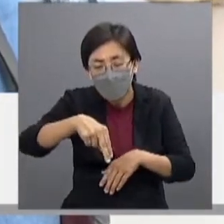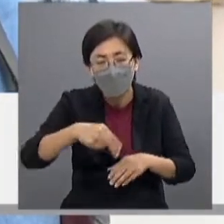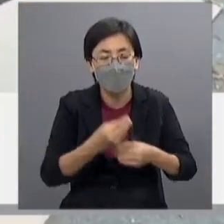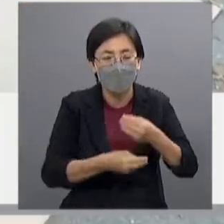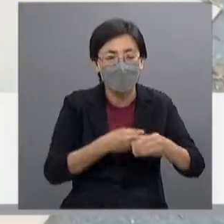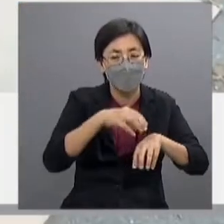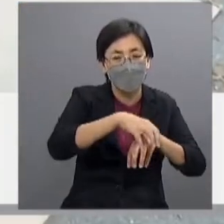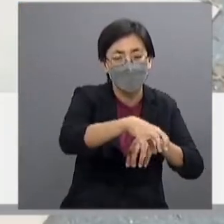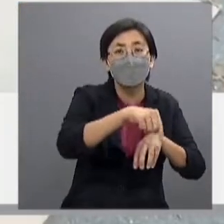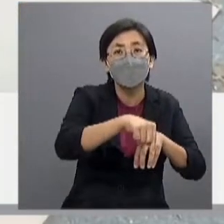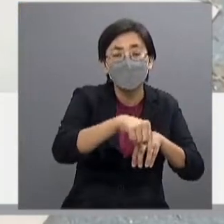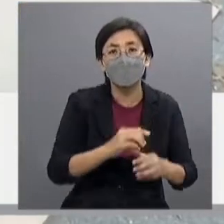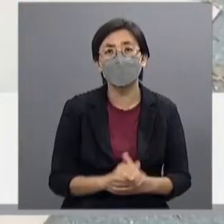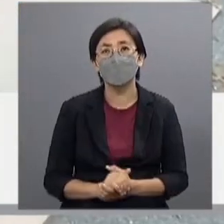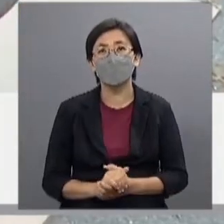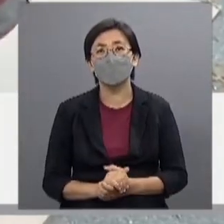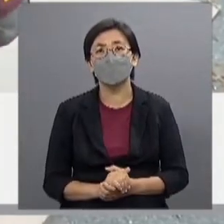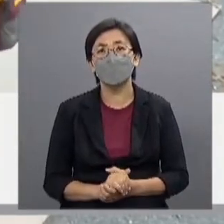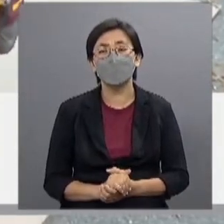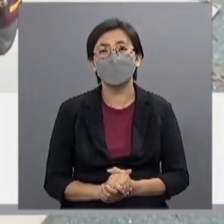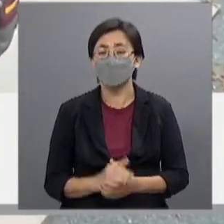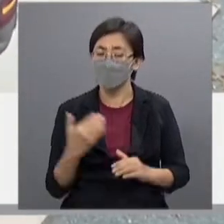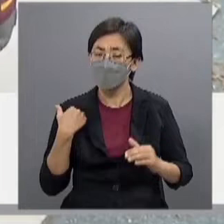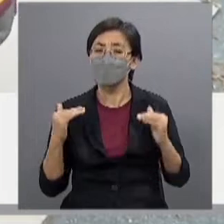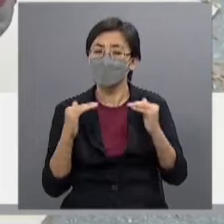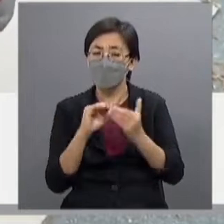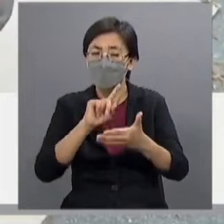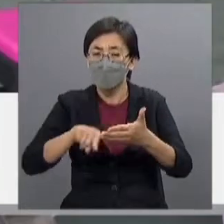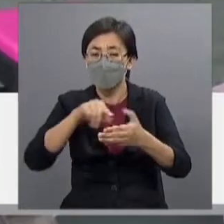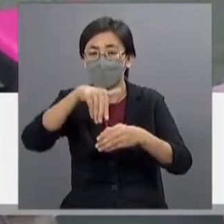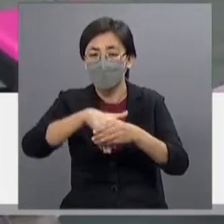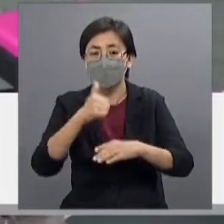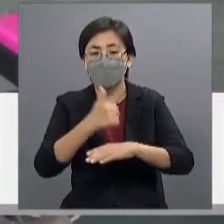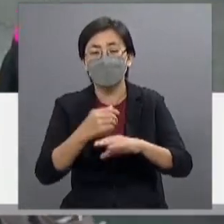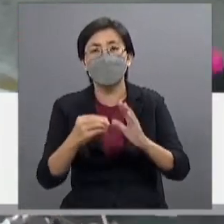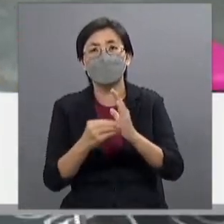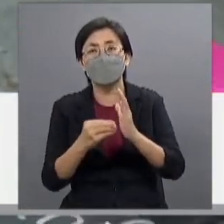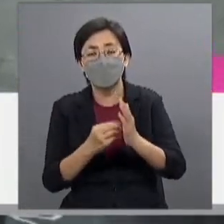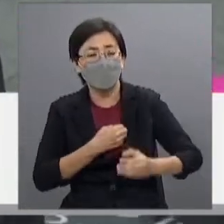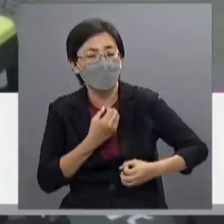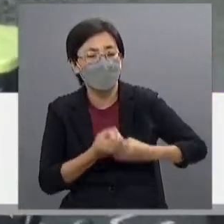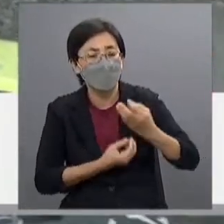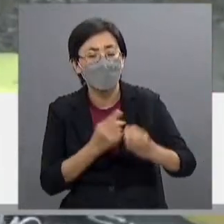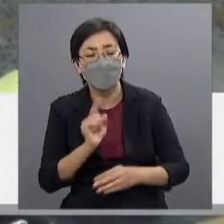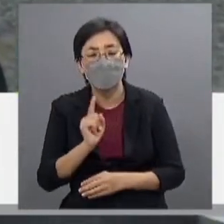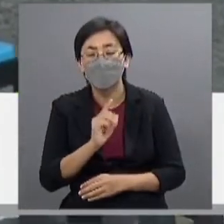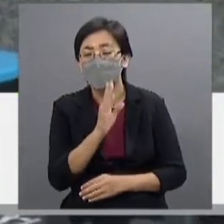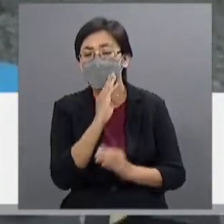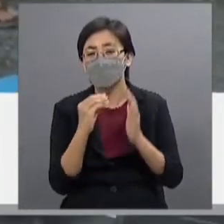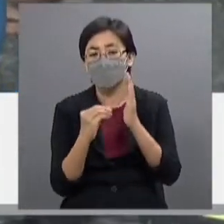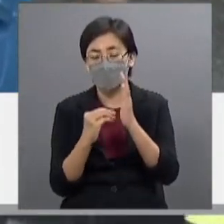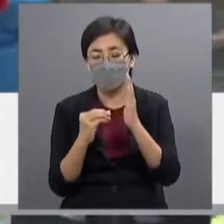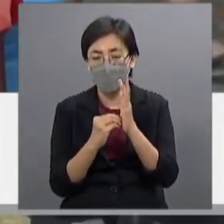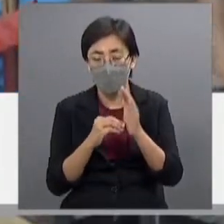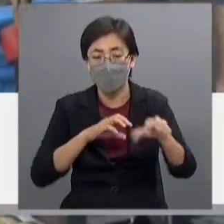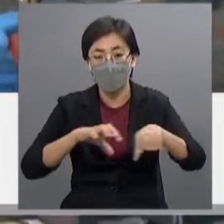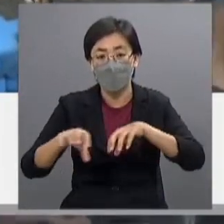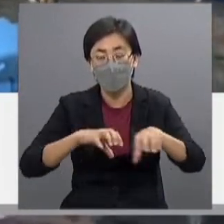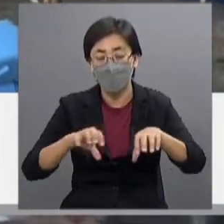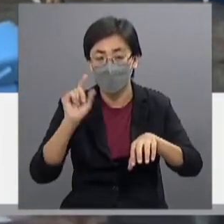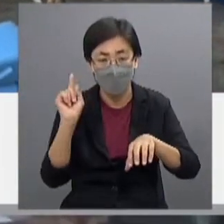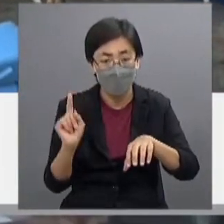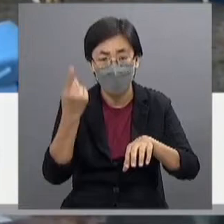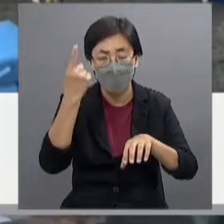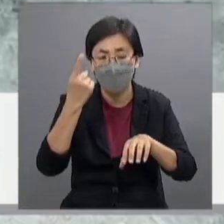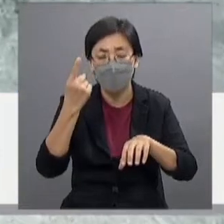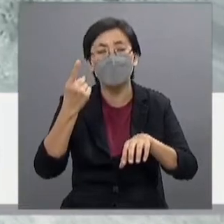ซึ่งเขาก็มีสิทธิ์เลือกตั้งผู้ว่ากทม.ในครั้งนี้ด้วยก็สะท้อนนะคะว่าหากกรุงเทพมหานครจะจัดระเบียบใหม่โดยไม่ให้ขายบ